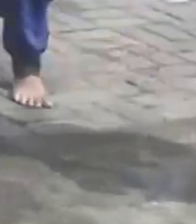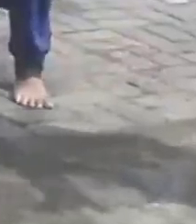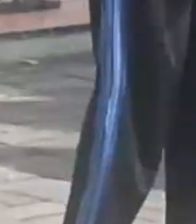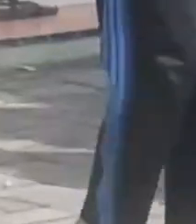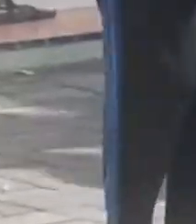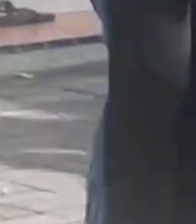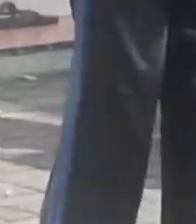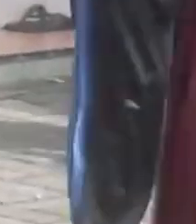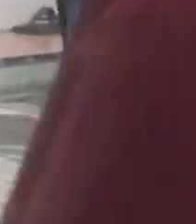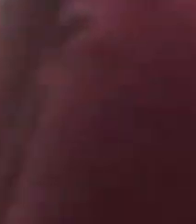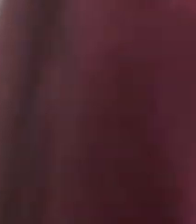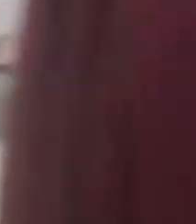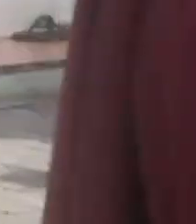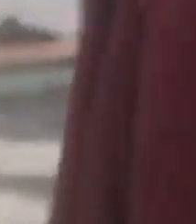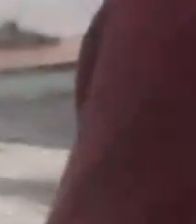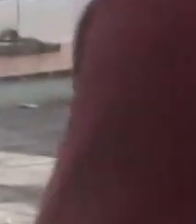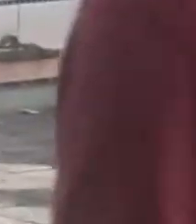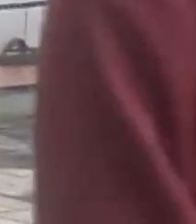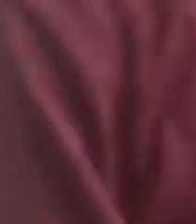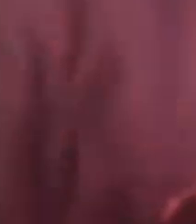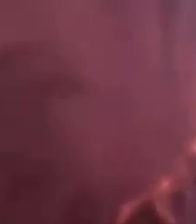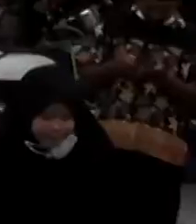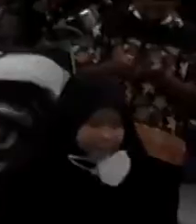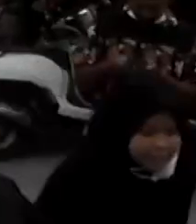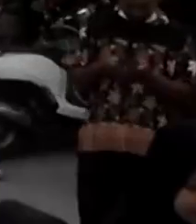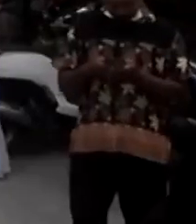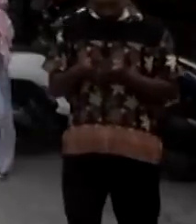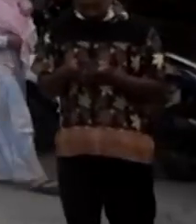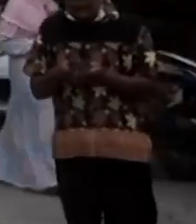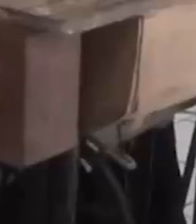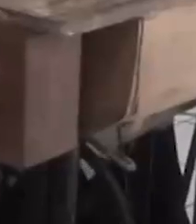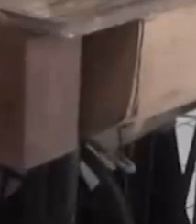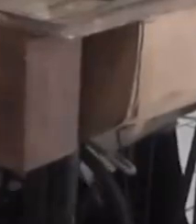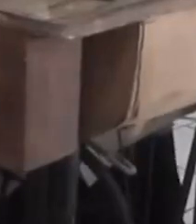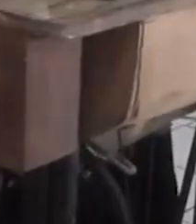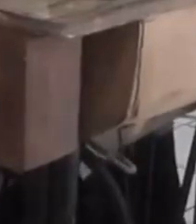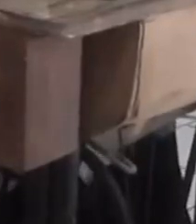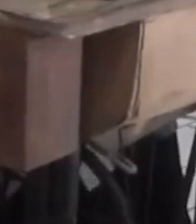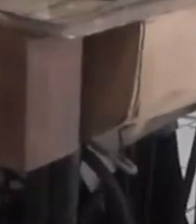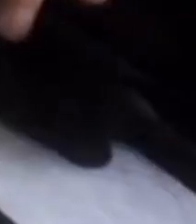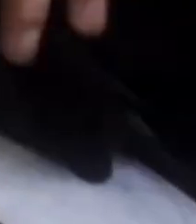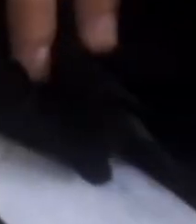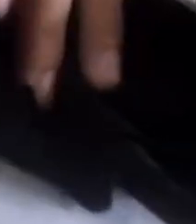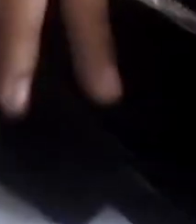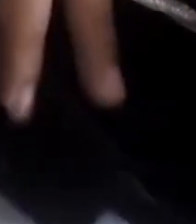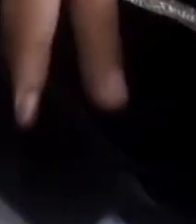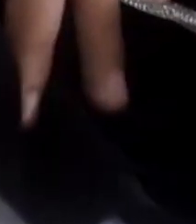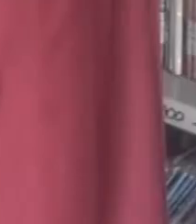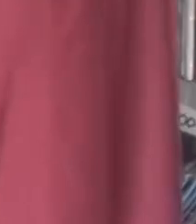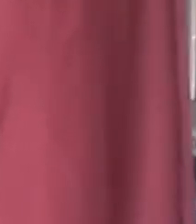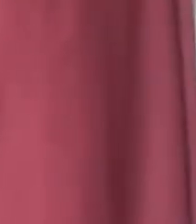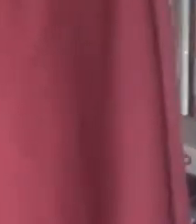bersama, digelar oleh anak-anak di panti ini. Selain sekolah umum, anak-anak juga memiliki berbagai kegiatan ekstrakurikuler, mulai dari